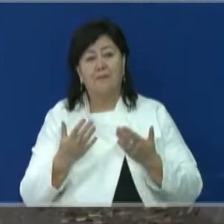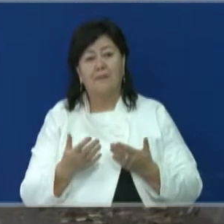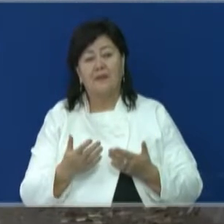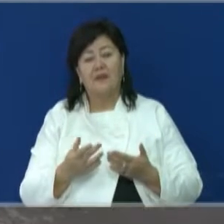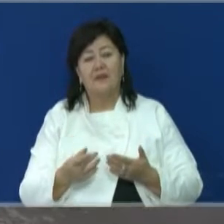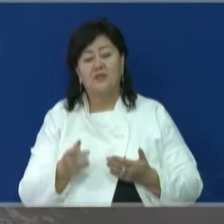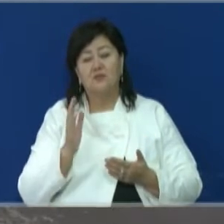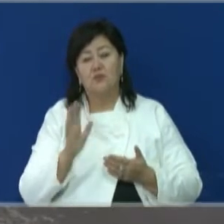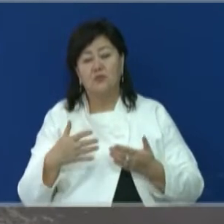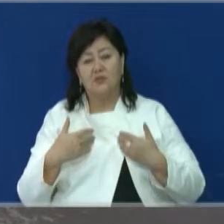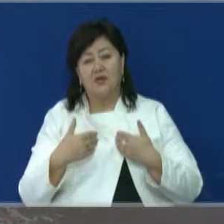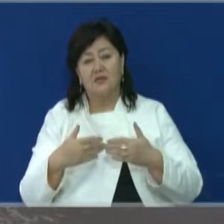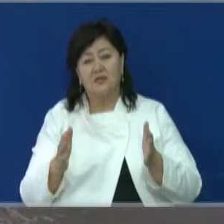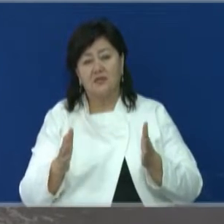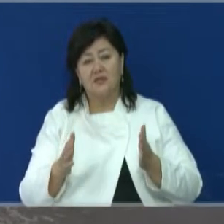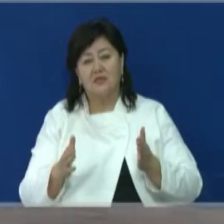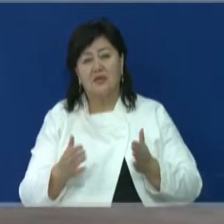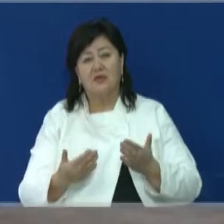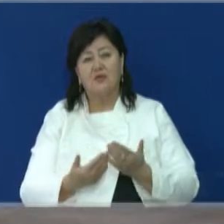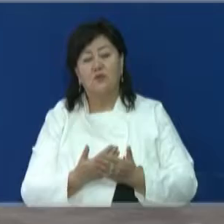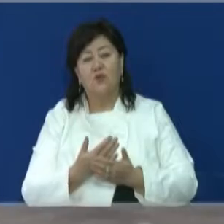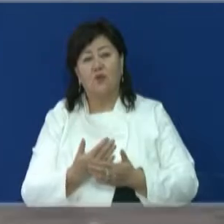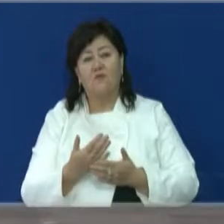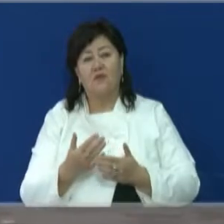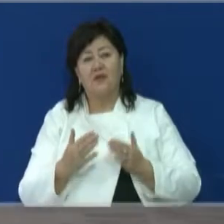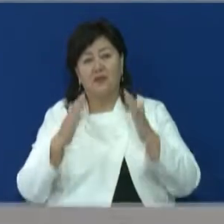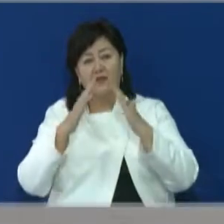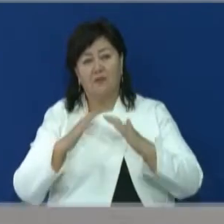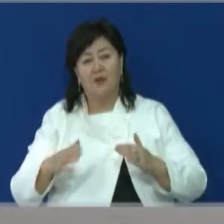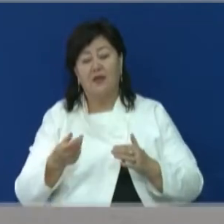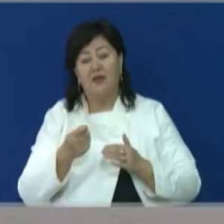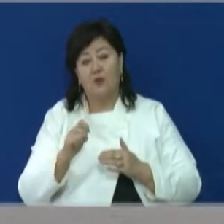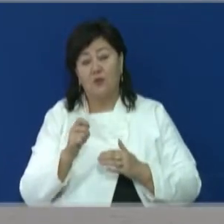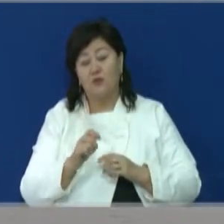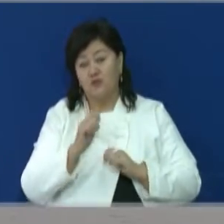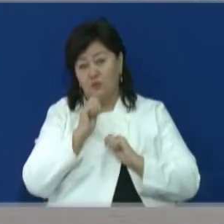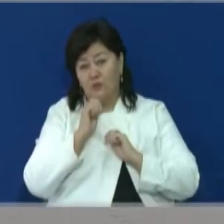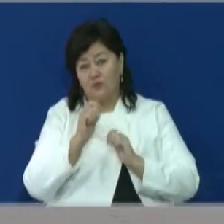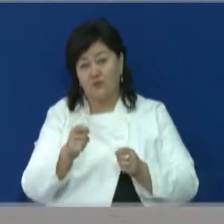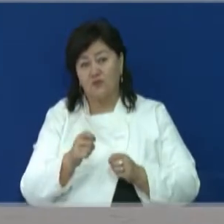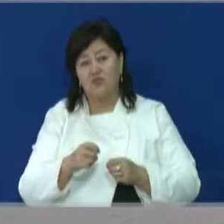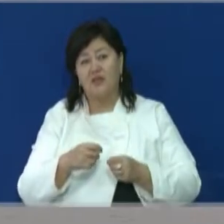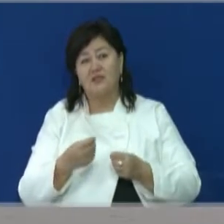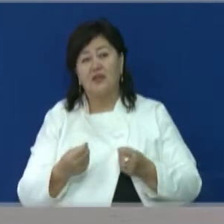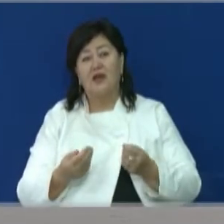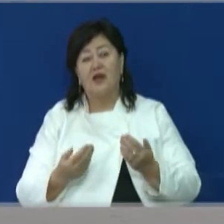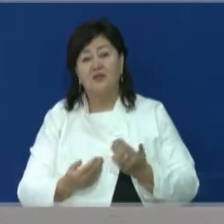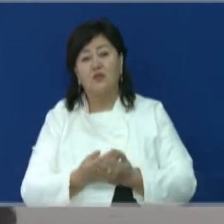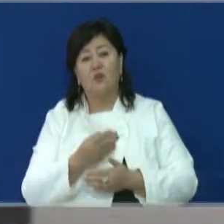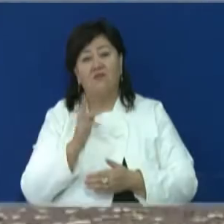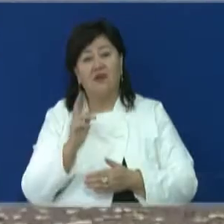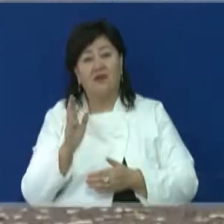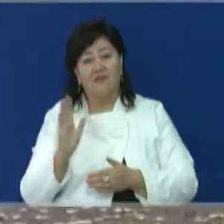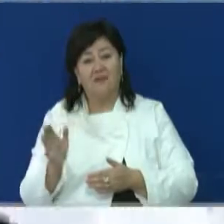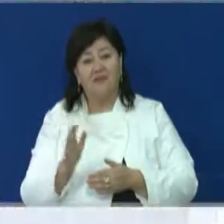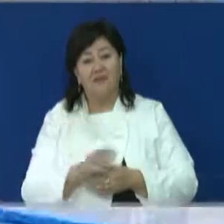бірқатар нысандар ашылып, жаңа пәтер иелеріне баспана кілттерін табыстау жоспарлануда. Аслан Ертісбаев, Әлжан Бейсенгазинов, Семей